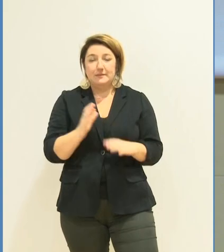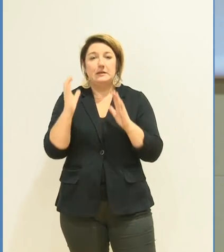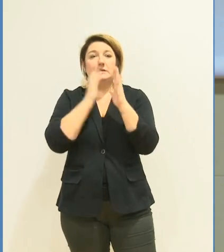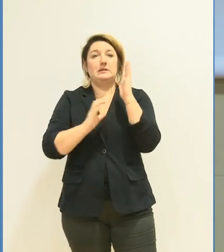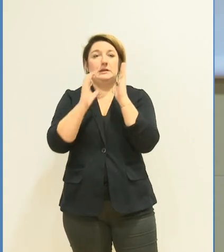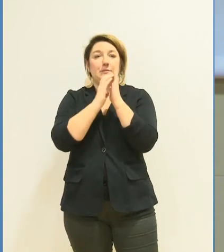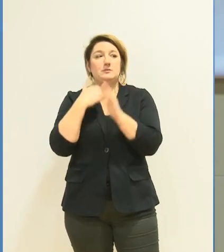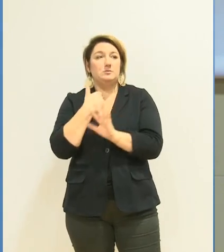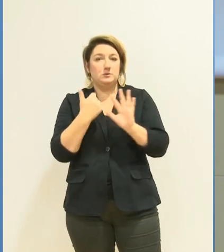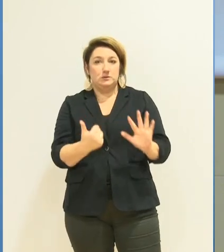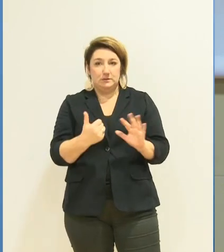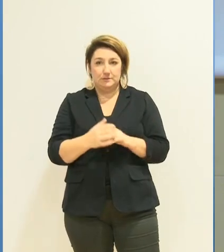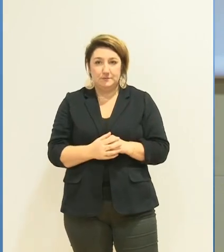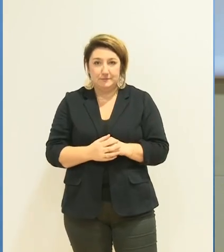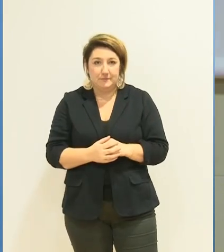6